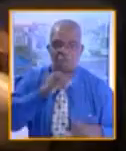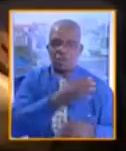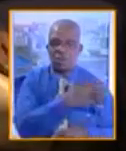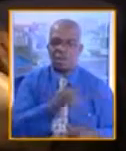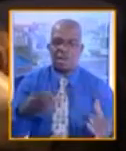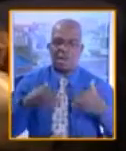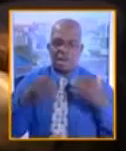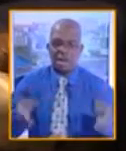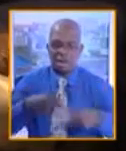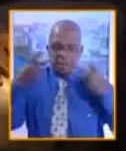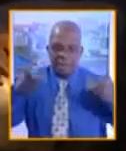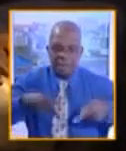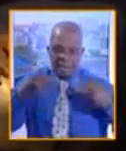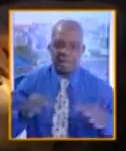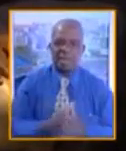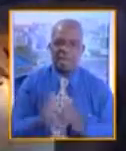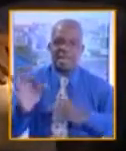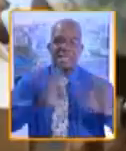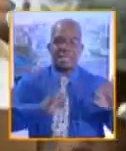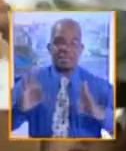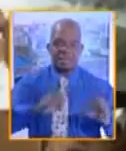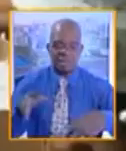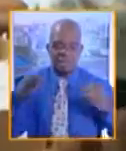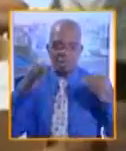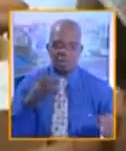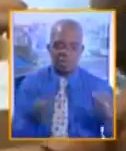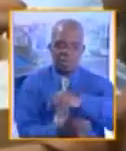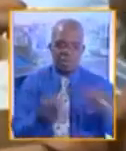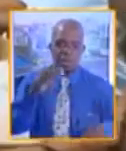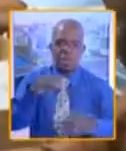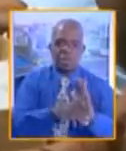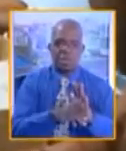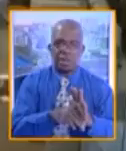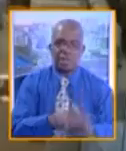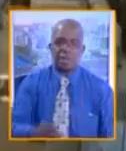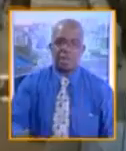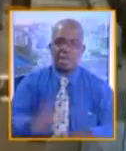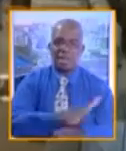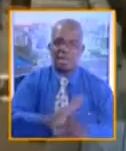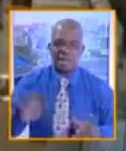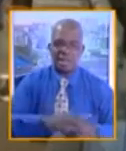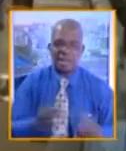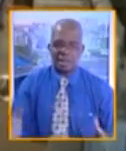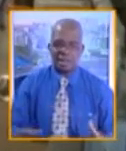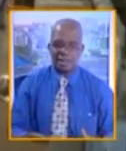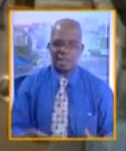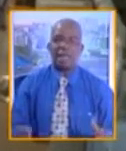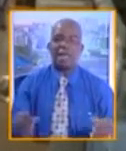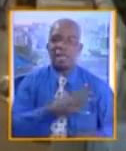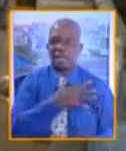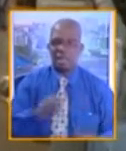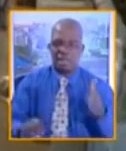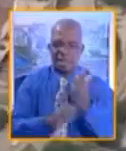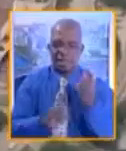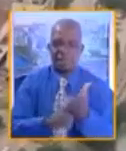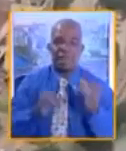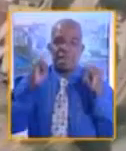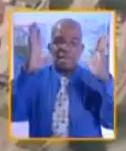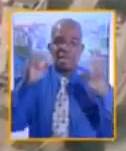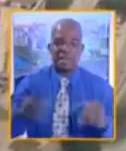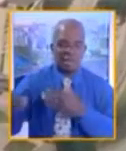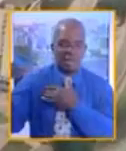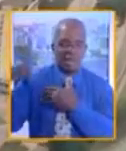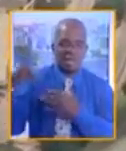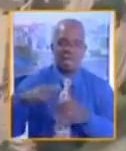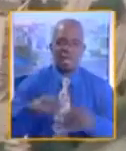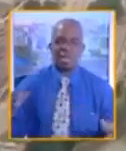en avant les nombreuses réformes liées, entre autres, à l'environnement des affaires et à la compétitivité de l'économie ivoirienne. Le leadership du